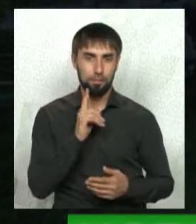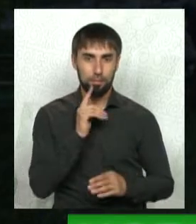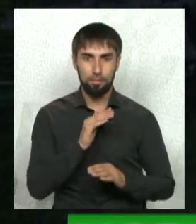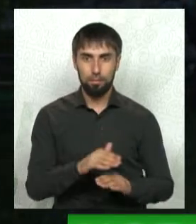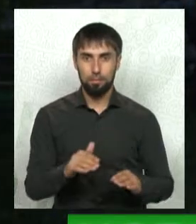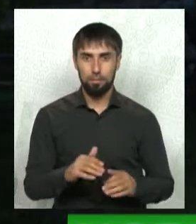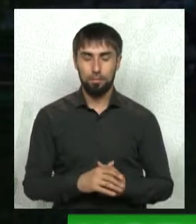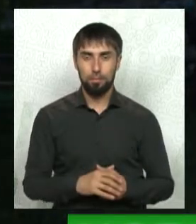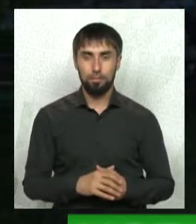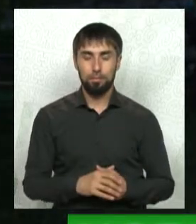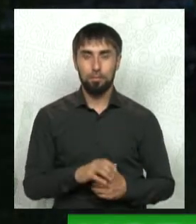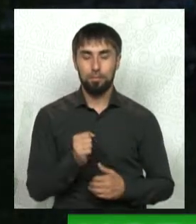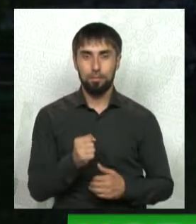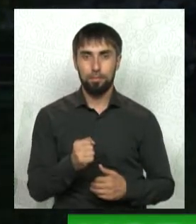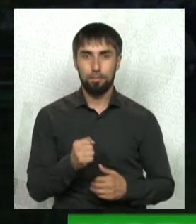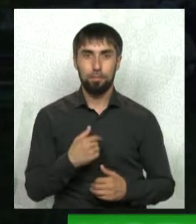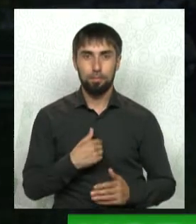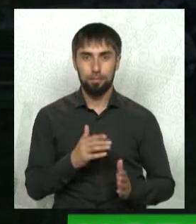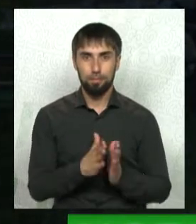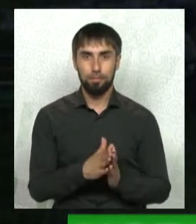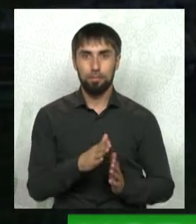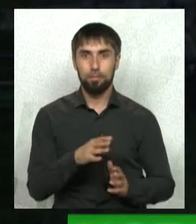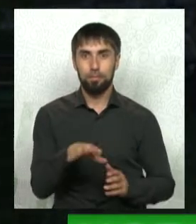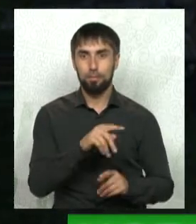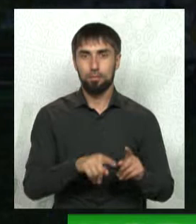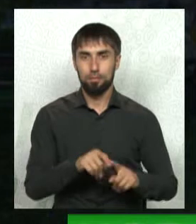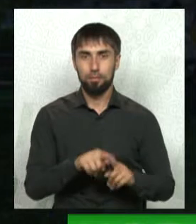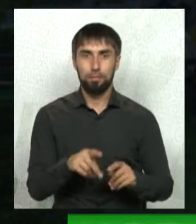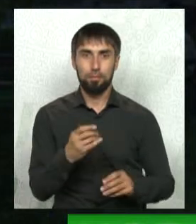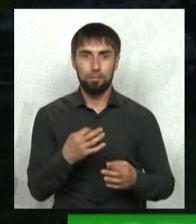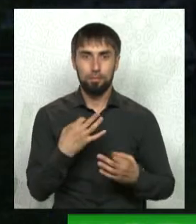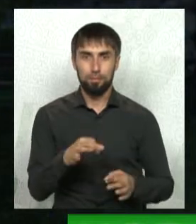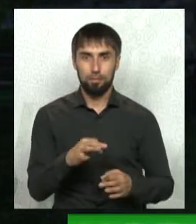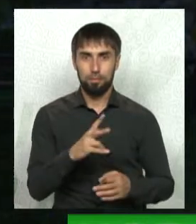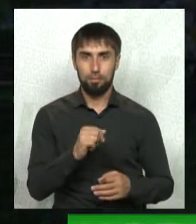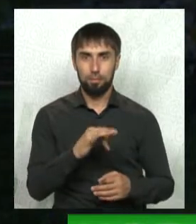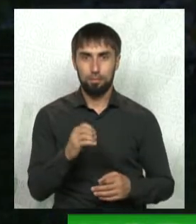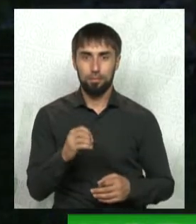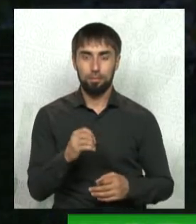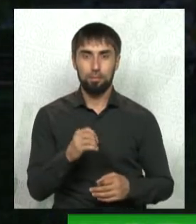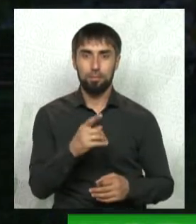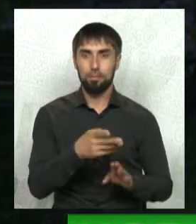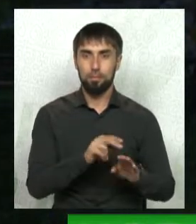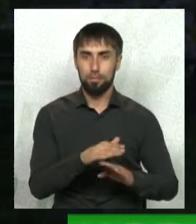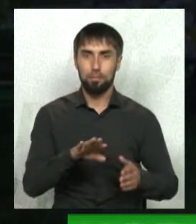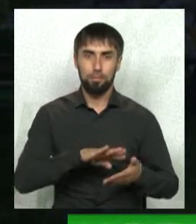жителей республики. Мы просим убедительно родителей не допускать нахождения несовершеннолетних